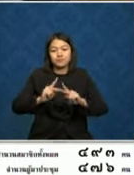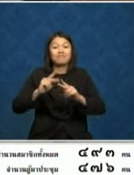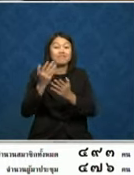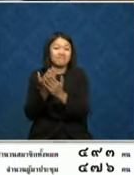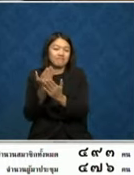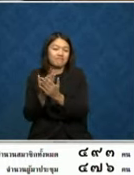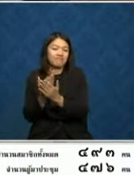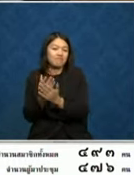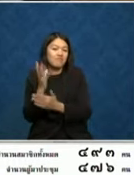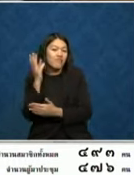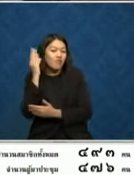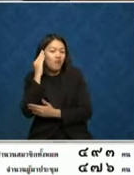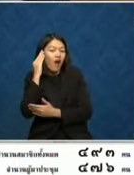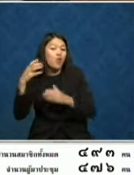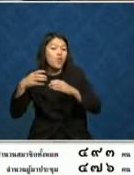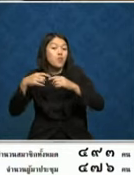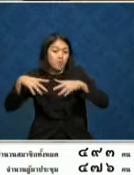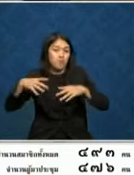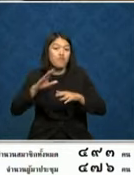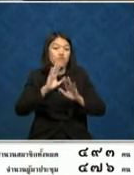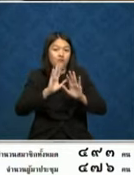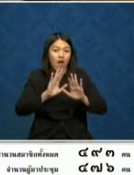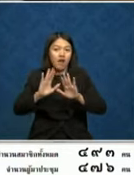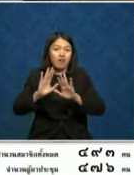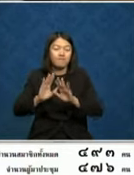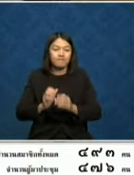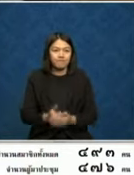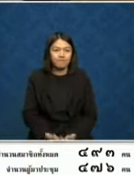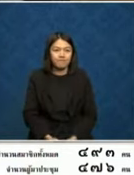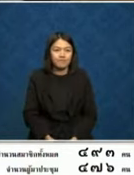กตุ๊กแกและฝ่ายค้านบ้างขอบพระคุณครับ